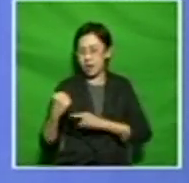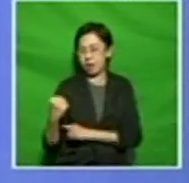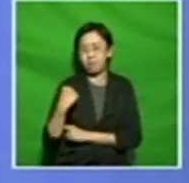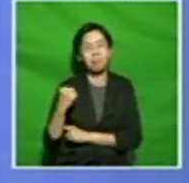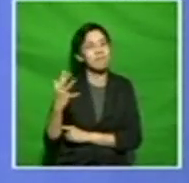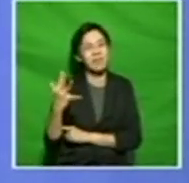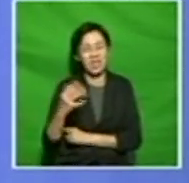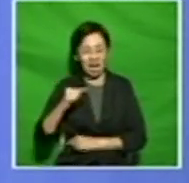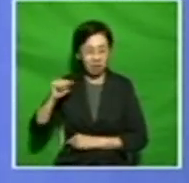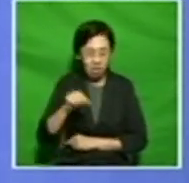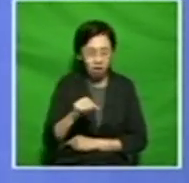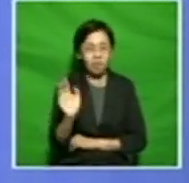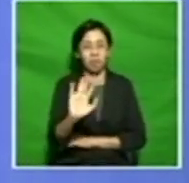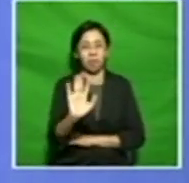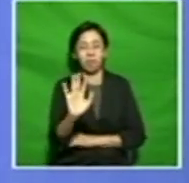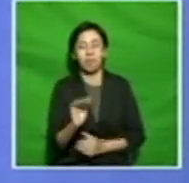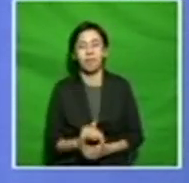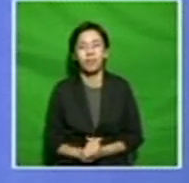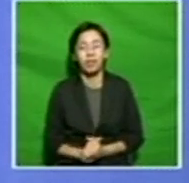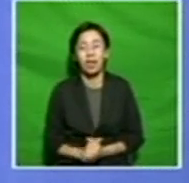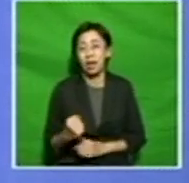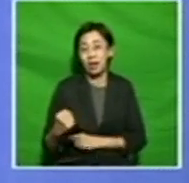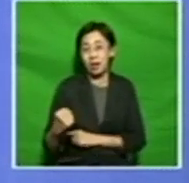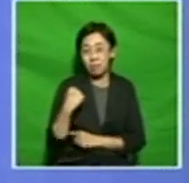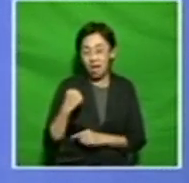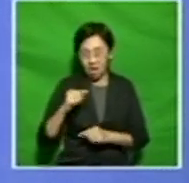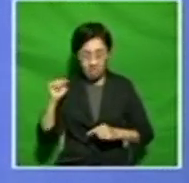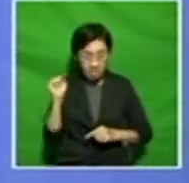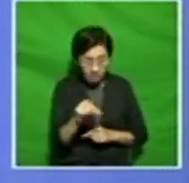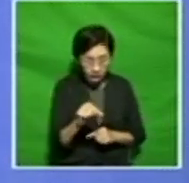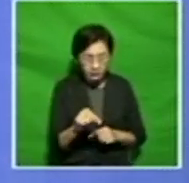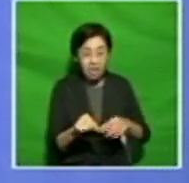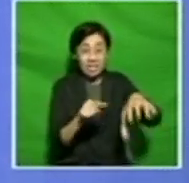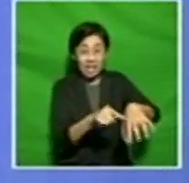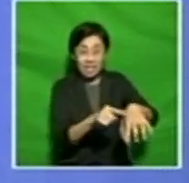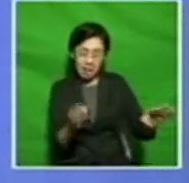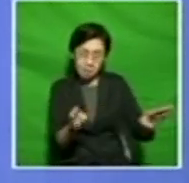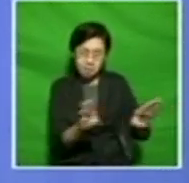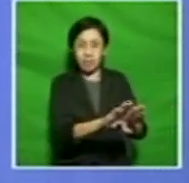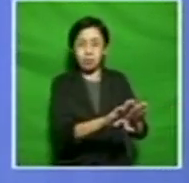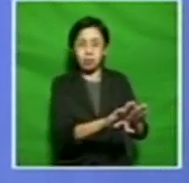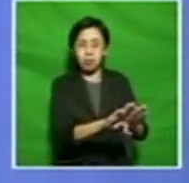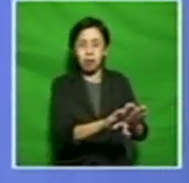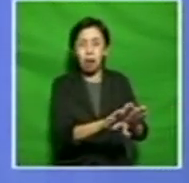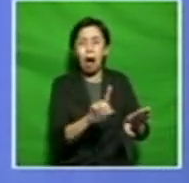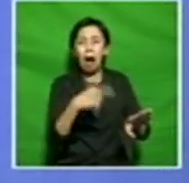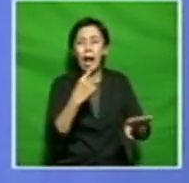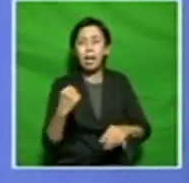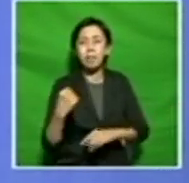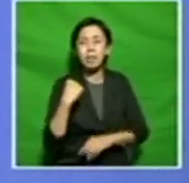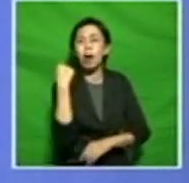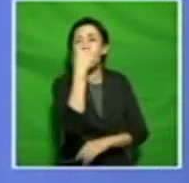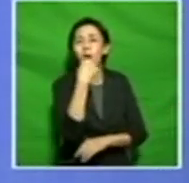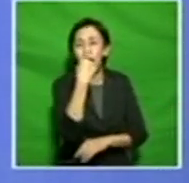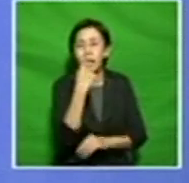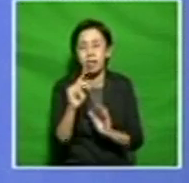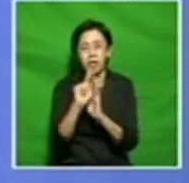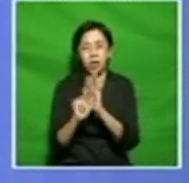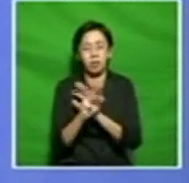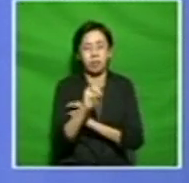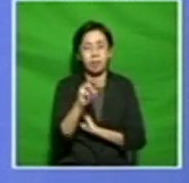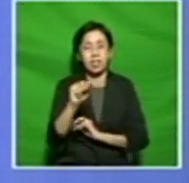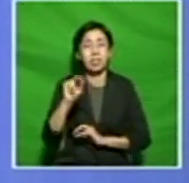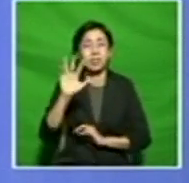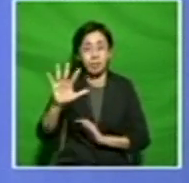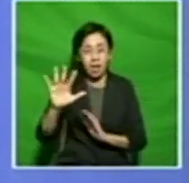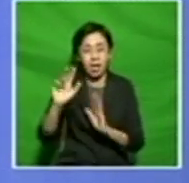งเพราะว่าอำนาจในการสั่งปิดสถานที่นั้นเขาเขียนเอาไว้ในมาตรา35ของพระราชบั